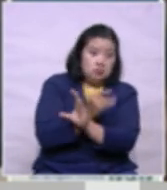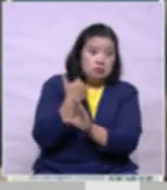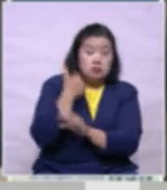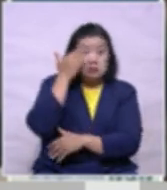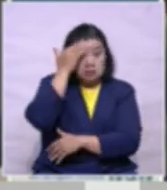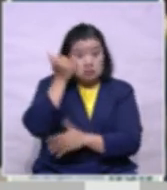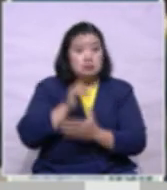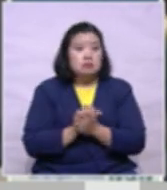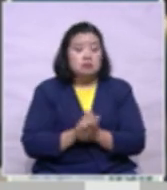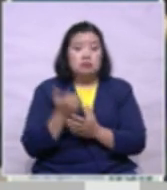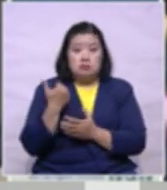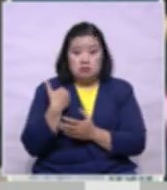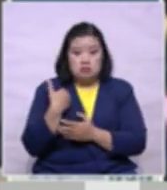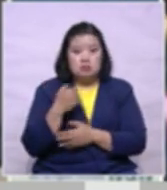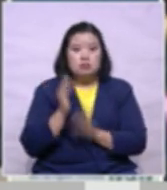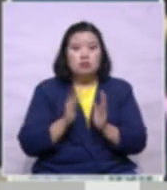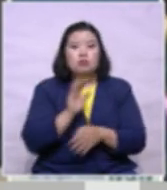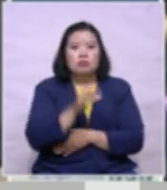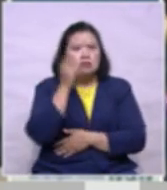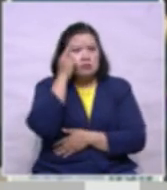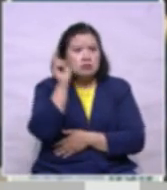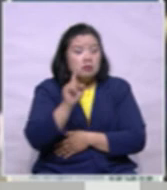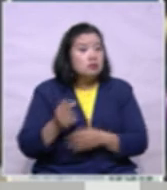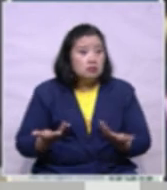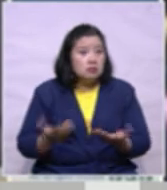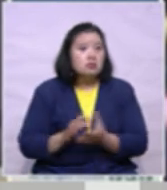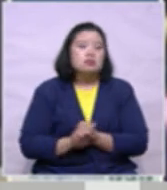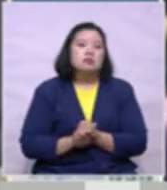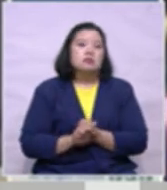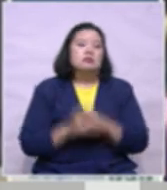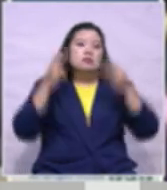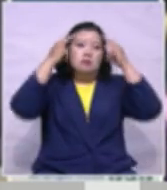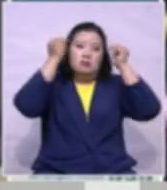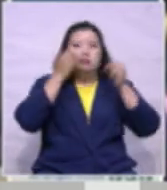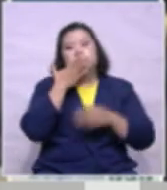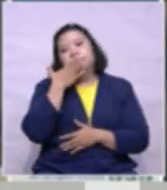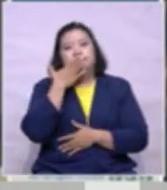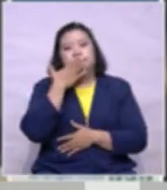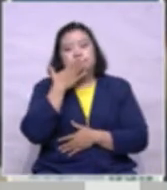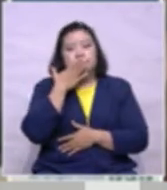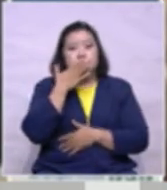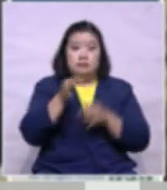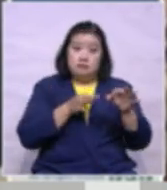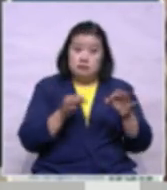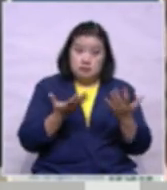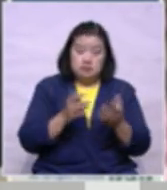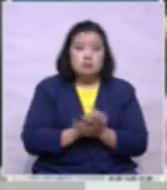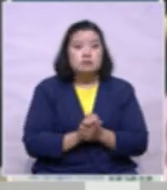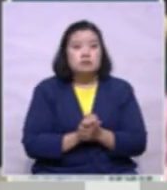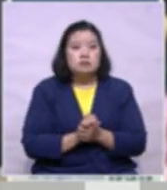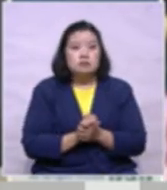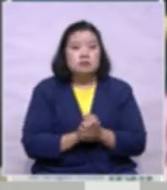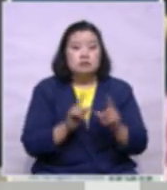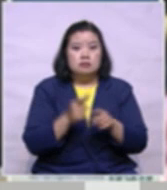ความเข้าใจว่าแต่ละสีคิดยังไง เรื่องนี้นายกก็ไม่ตอบ แล้วไม่เคยอธิบายด้วยนะว่าหมายความว่าอะไร แต่ว่าประเด็นที่คุ